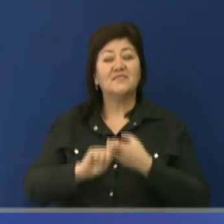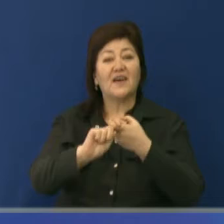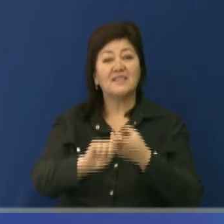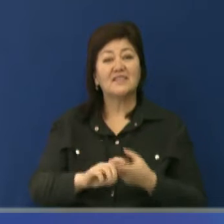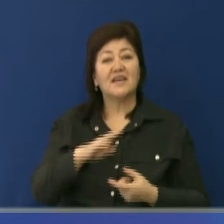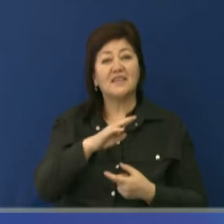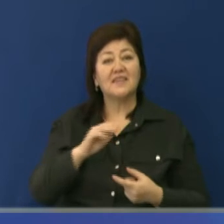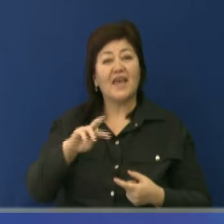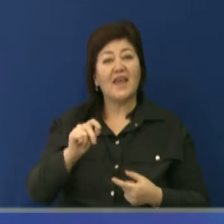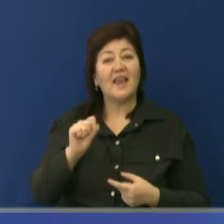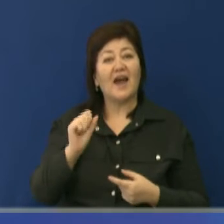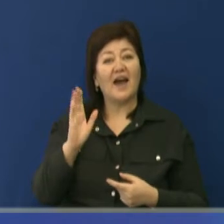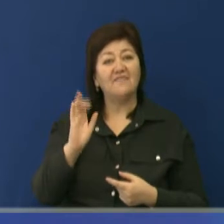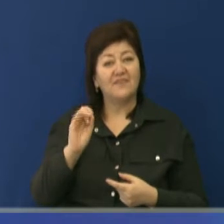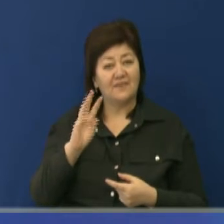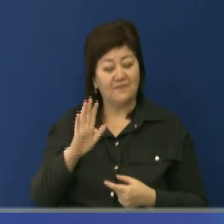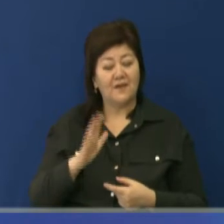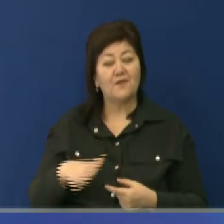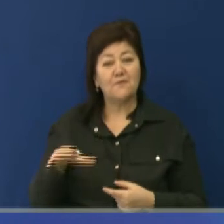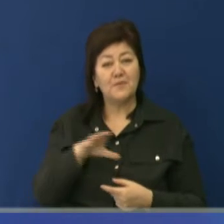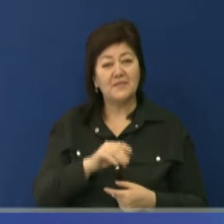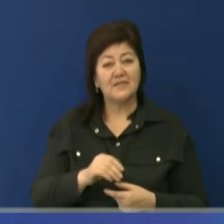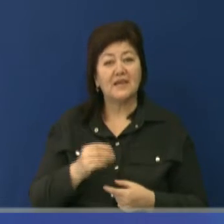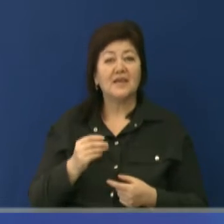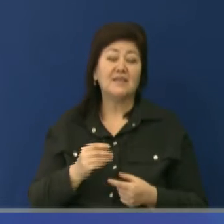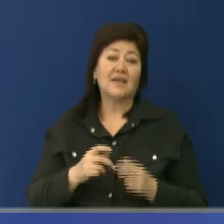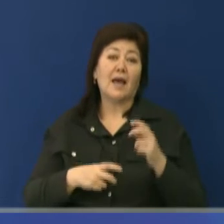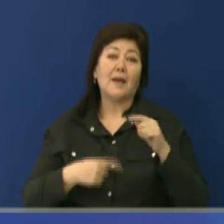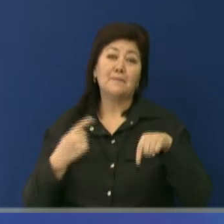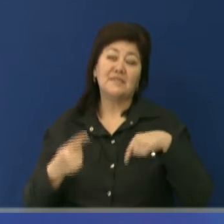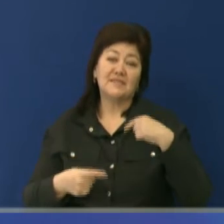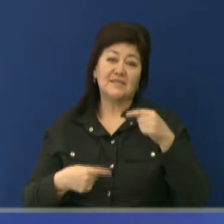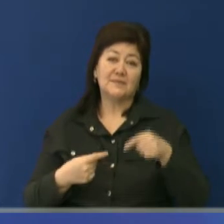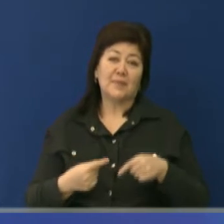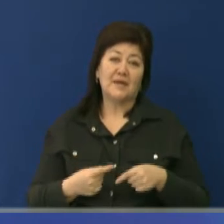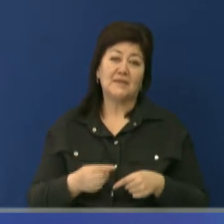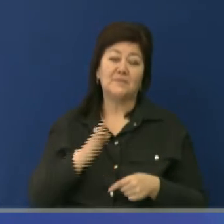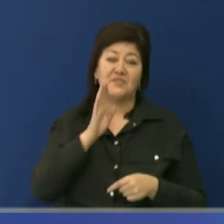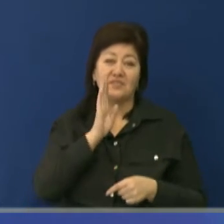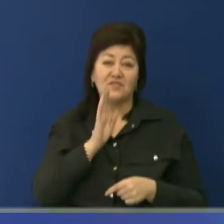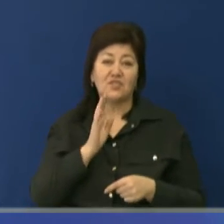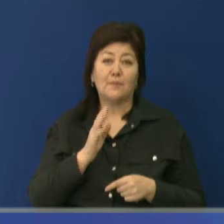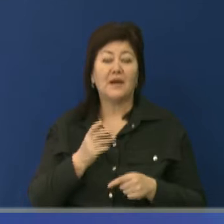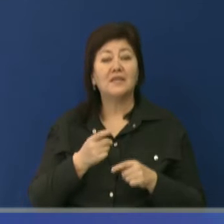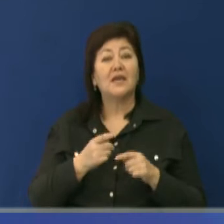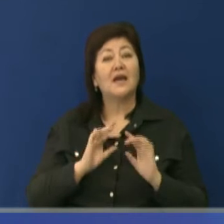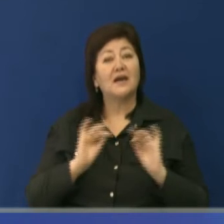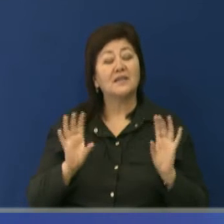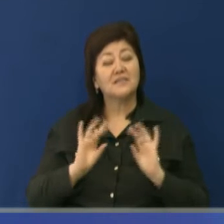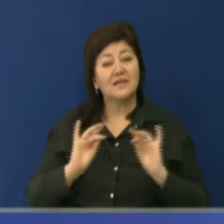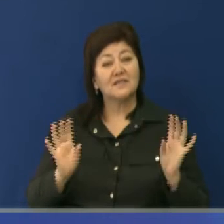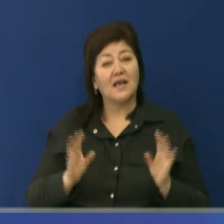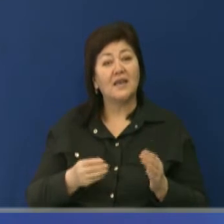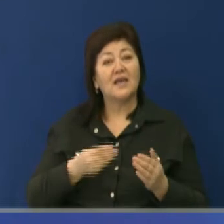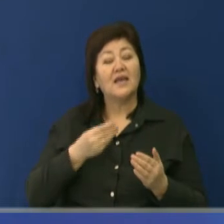асыратын Моментум қыздарға арналған кәсіпкерлік жобасының арқасында мүмкін болды. Жоғары сынып оқушылары өз ойларымен бөлісіп қана қоймай, оқудан